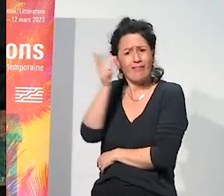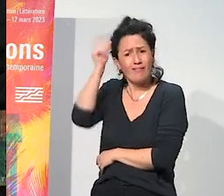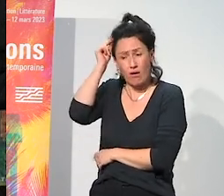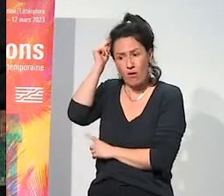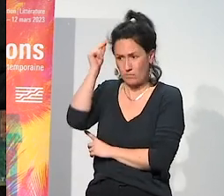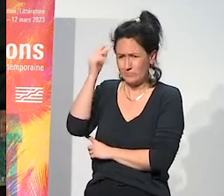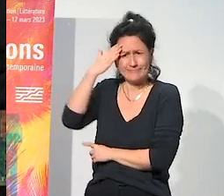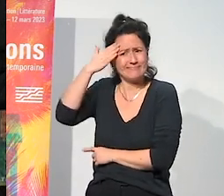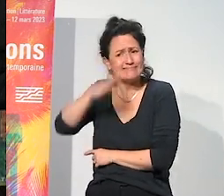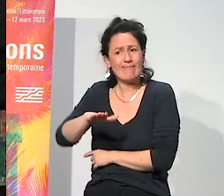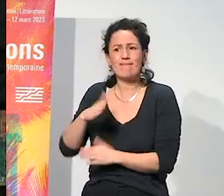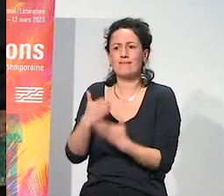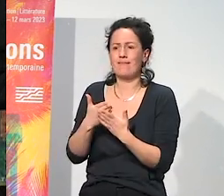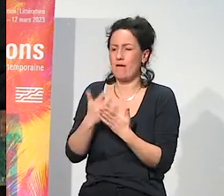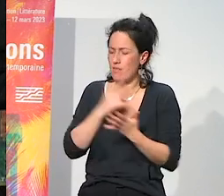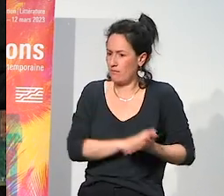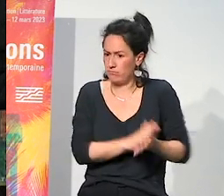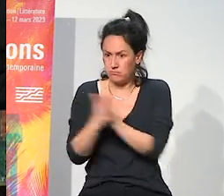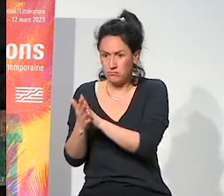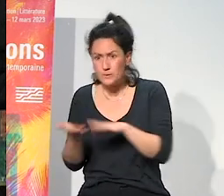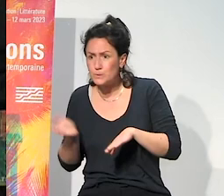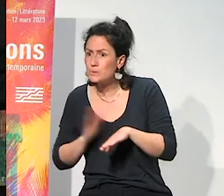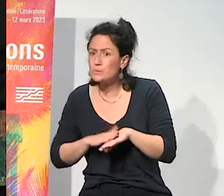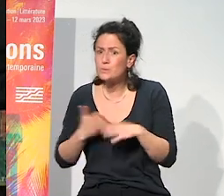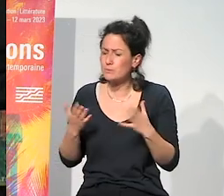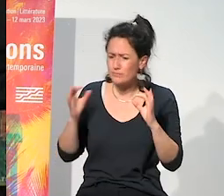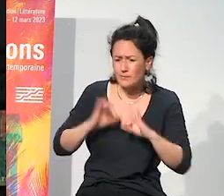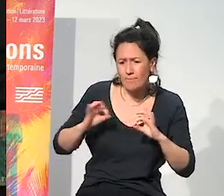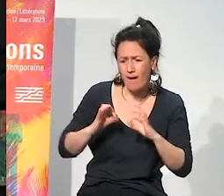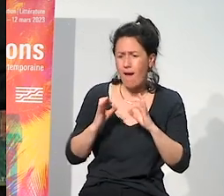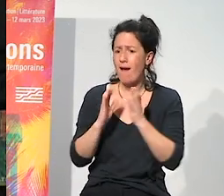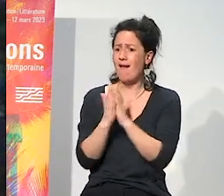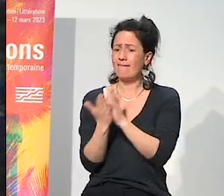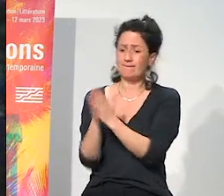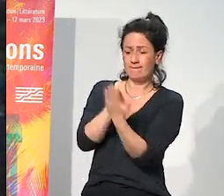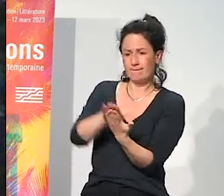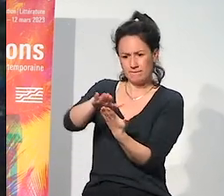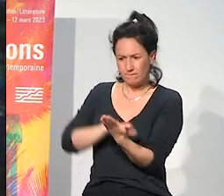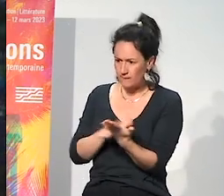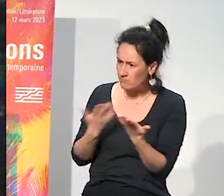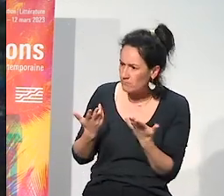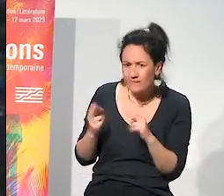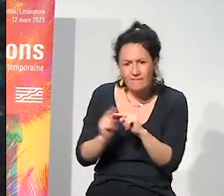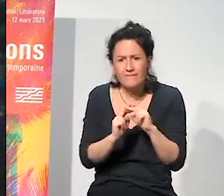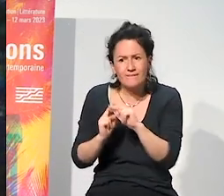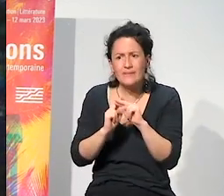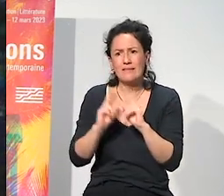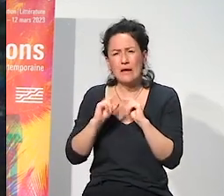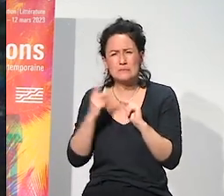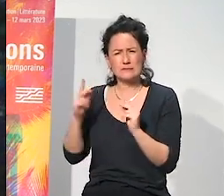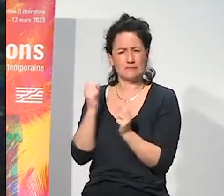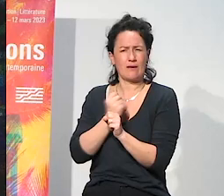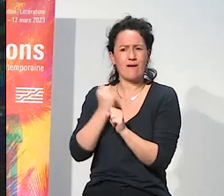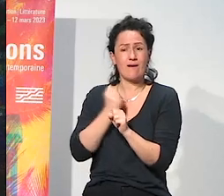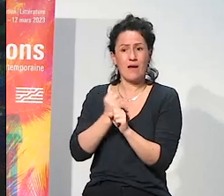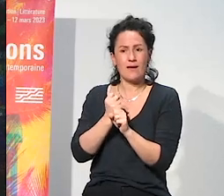n'y a aucune quatrième de couve du livre de poche, d'édition de poche qui mentionne son travail. À partir de là, moi,